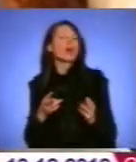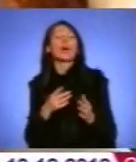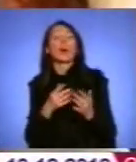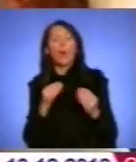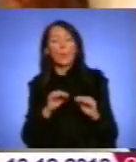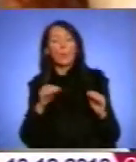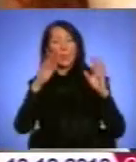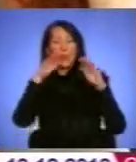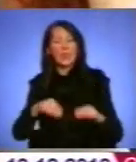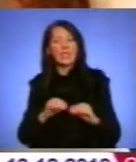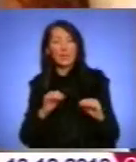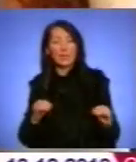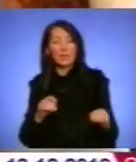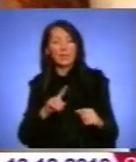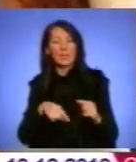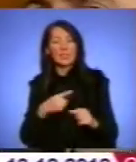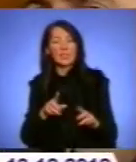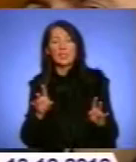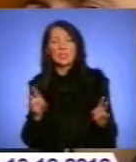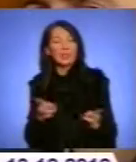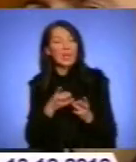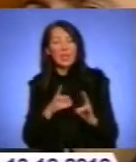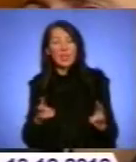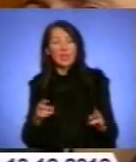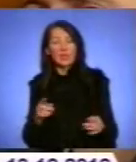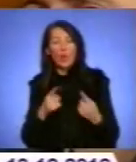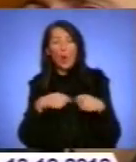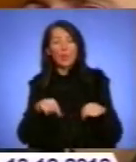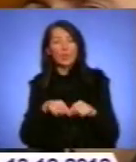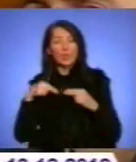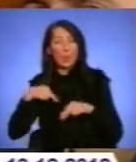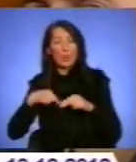вони трапляються через неналежну організацію праці на виробництві.